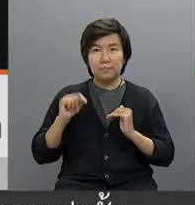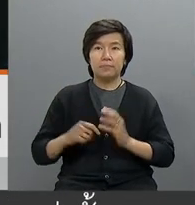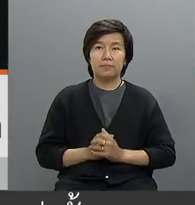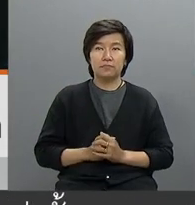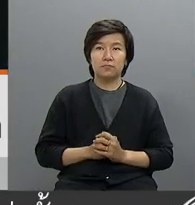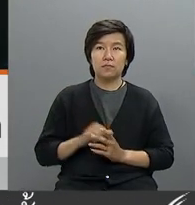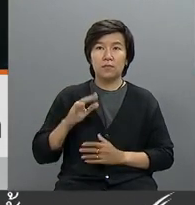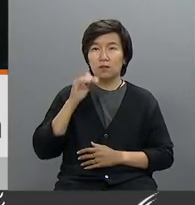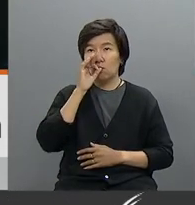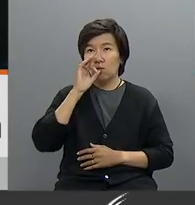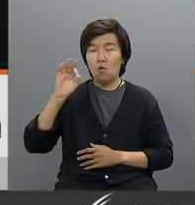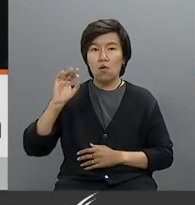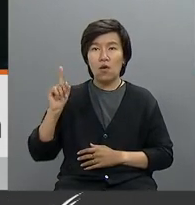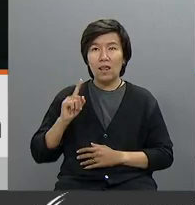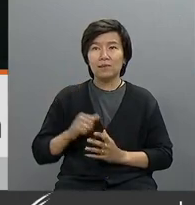ที่พันตำรวจเอกกฤษณะพัฒนเจริญรองโฆษกสำนักงานตำรวจแห่งชาติก็ได้เปิดเผยถึงกรณีทนายรณณรงค์แก้วเพ็ชร์ประธานเครือข่ายรณรงค์ทวงคืนความยุติธรรมเข้าใจความต่อพนักงานสอบสวนสภ.